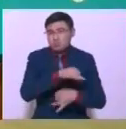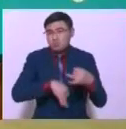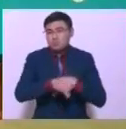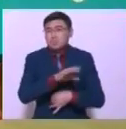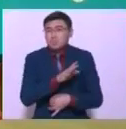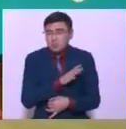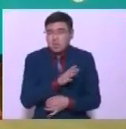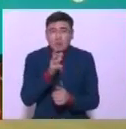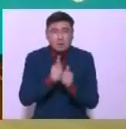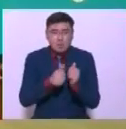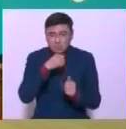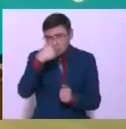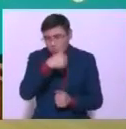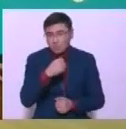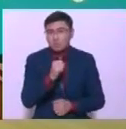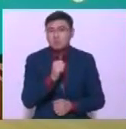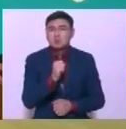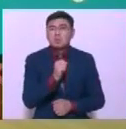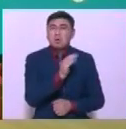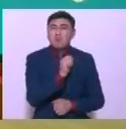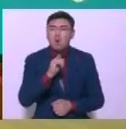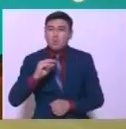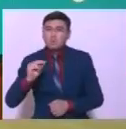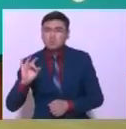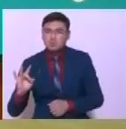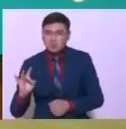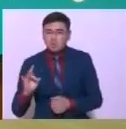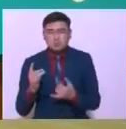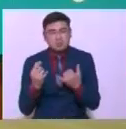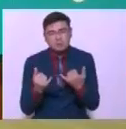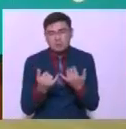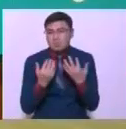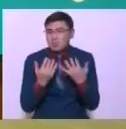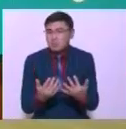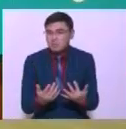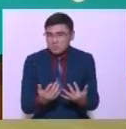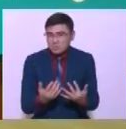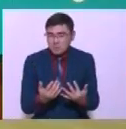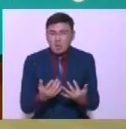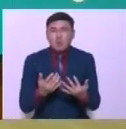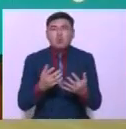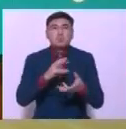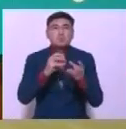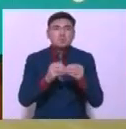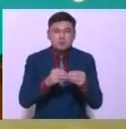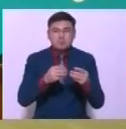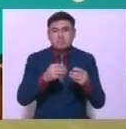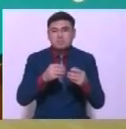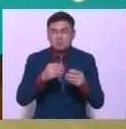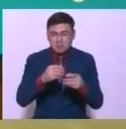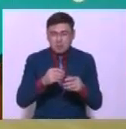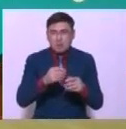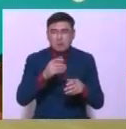жылға ваучер беру мәселесі және жаңадан мемлекеттік мекемелерді құру мәселесі жүйелі